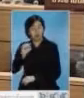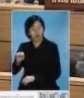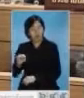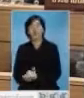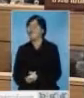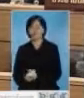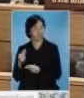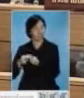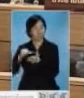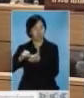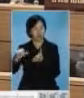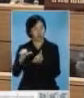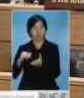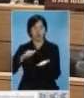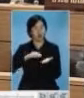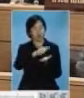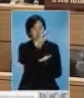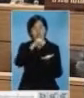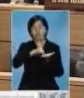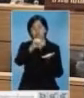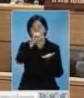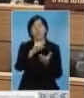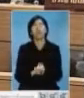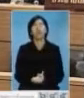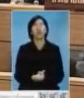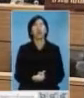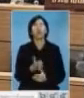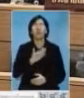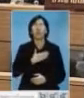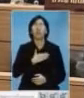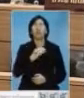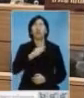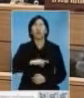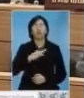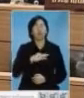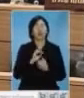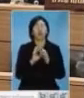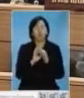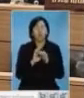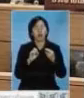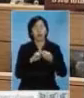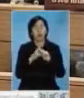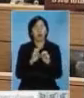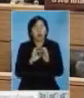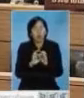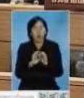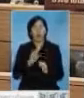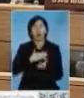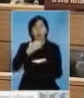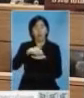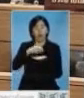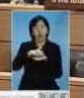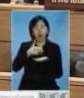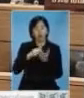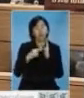ให้ไปถอดถอนได้ให้ไปกล่าวหาได้นี่แหละครับคือสิ่งที่ผมคิดว่าผมมีความกังวลการพูดของผมในวันนี้มันจะส